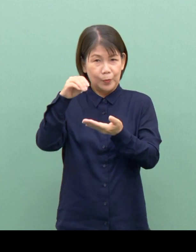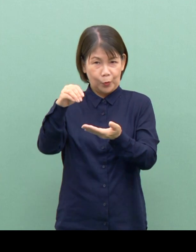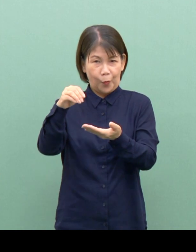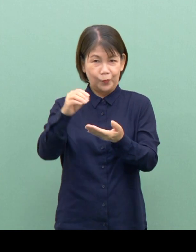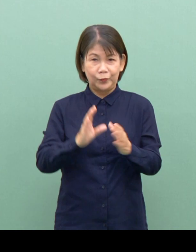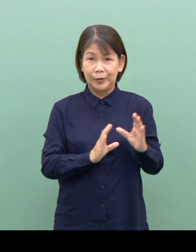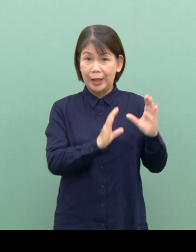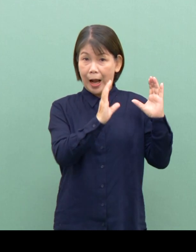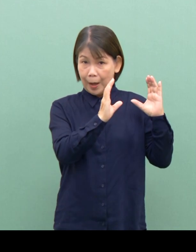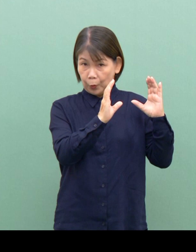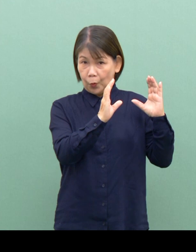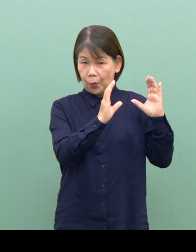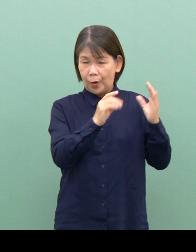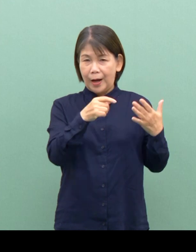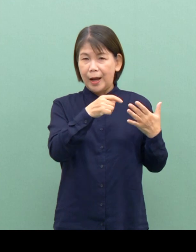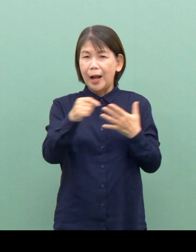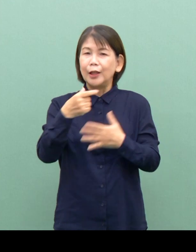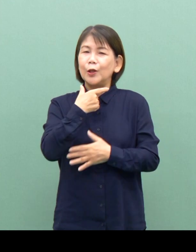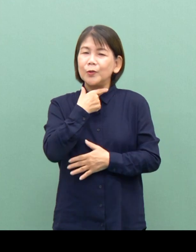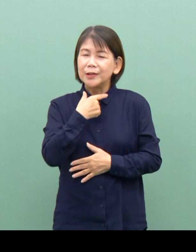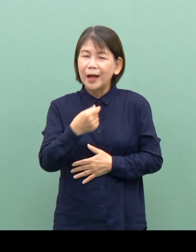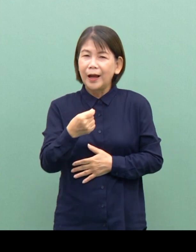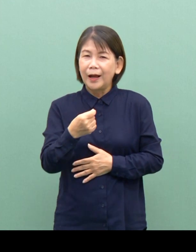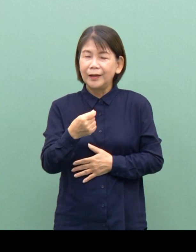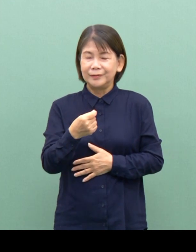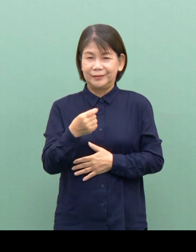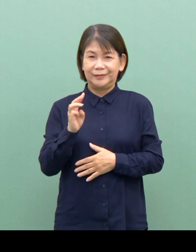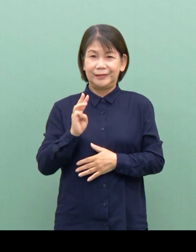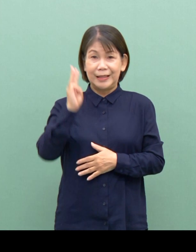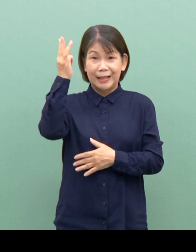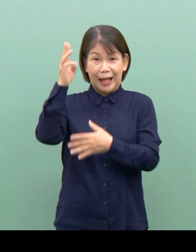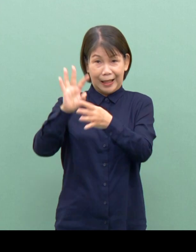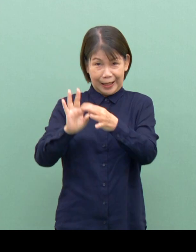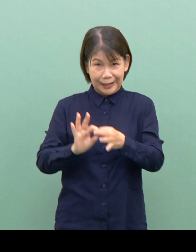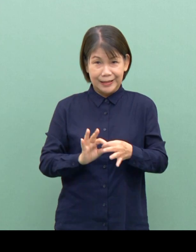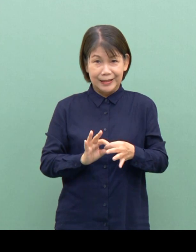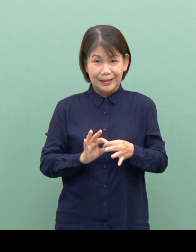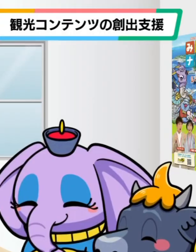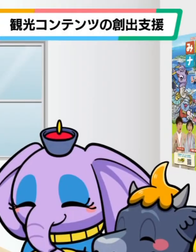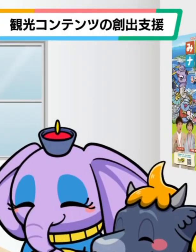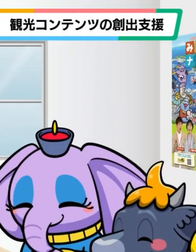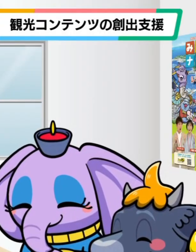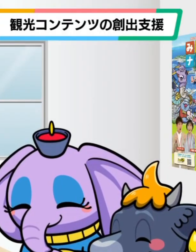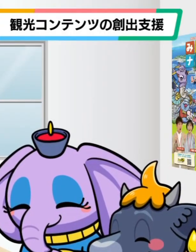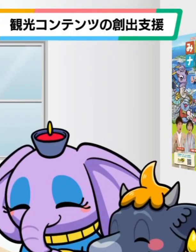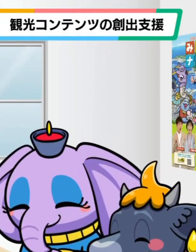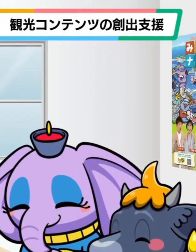贈り物には長崎俵物を選んでほしか。 鹿だけに。